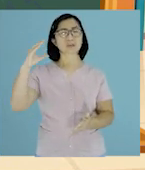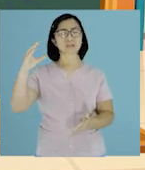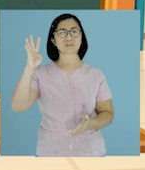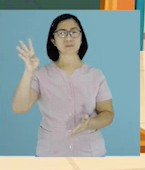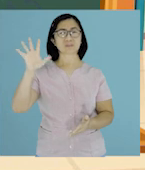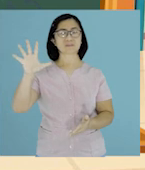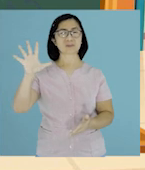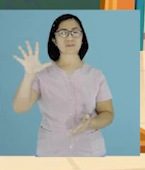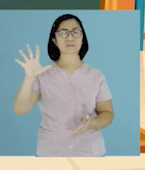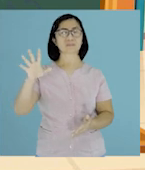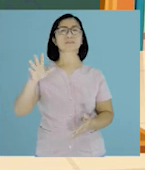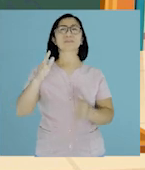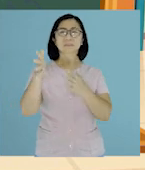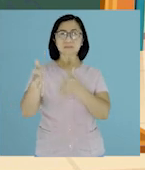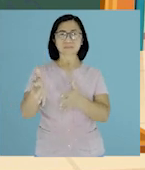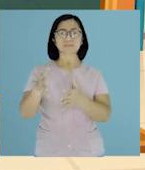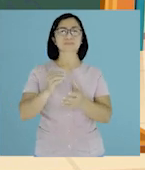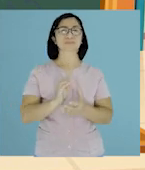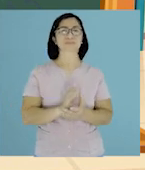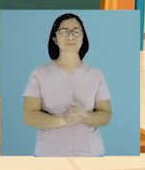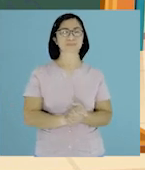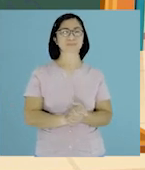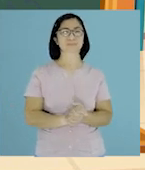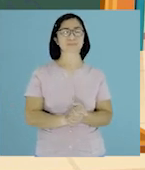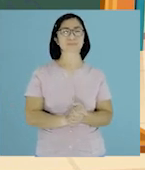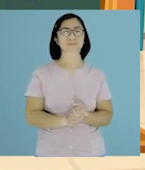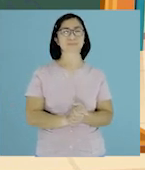3,245 ang natira?